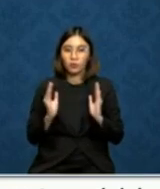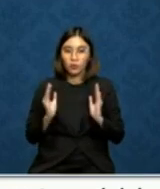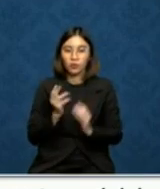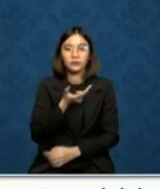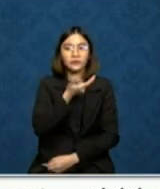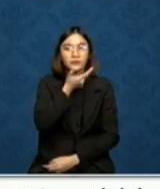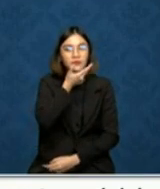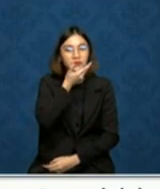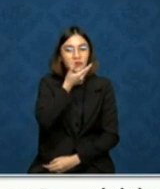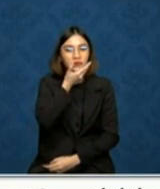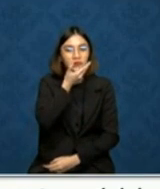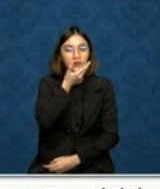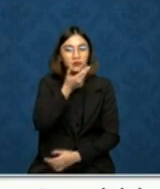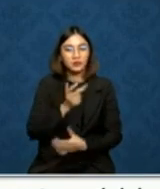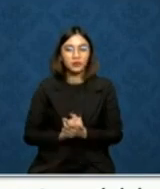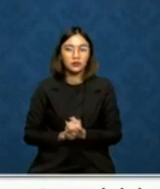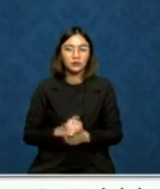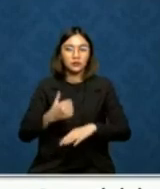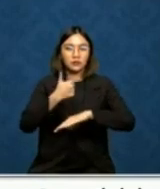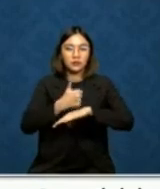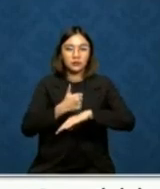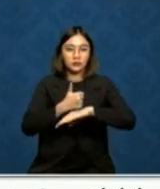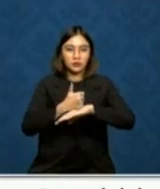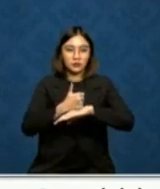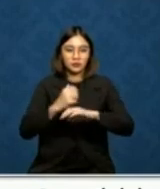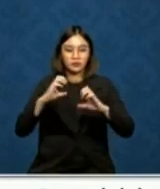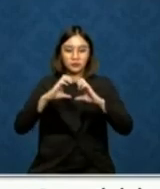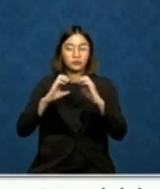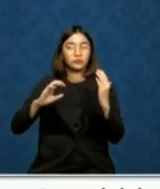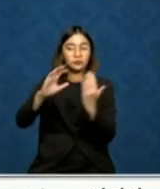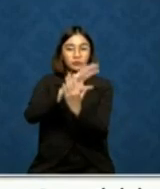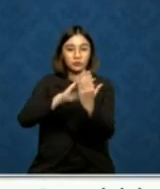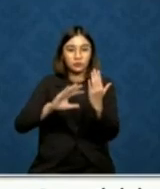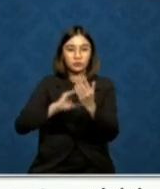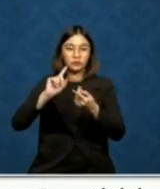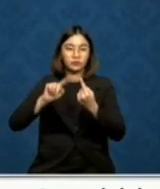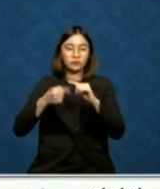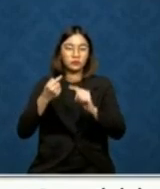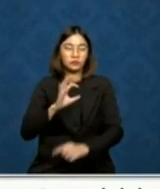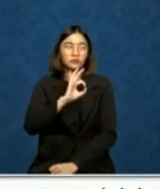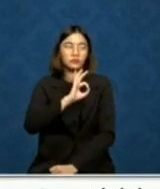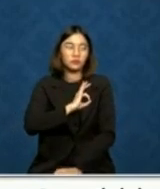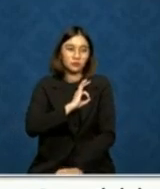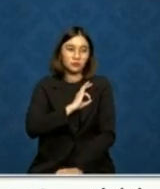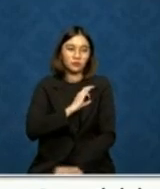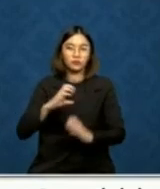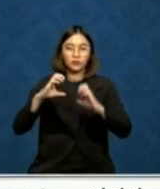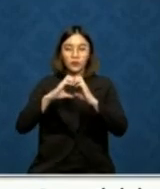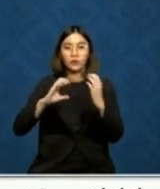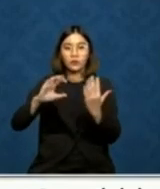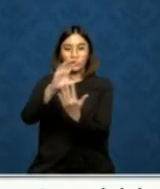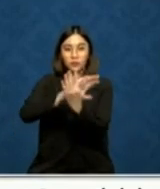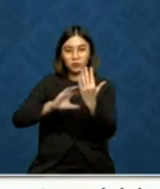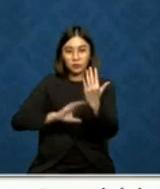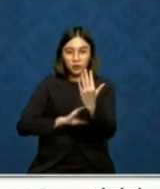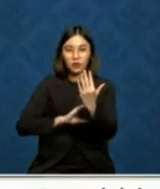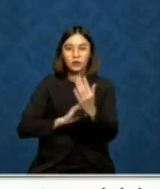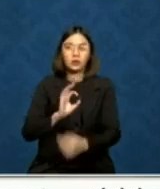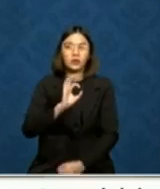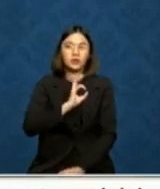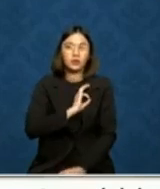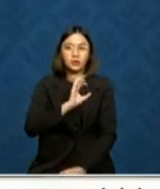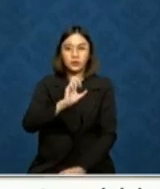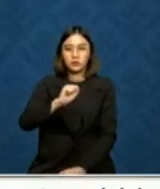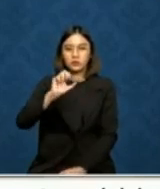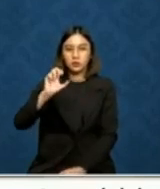านอนุทินชาญวีรกูลหัวหน้าพรรคภูมิใจไทยเพื่อนสมาชิกพรรคภูมิใจไทยและสมาชิกส